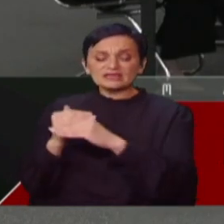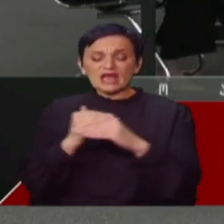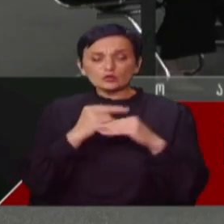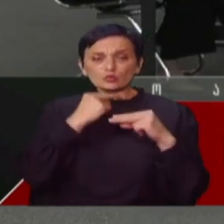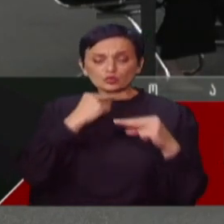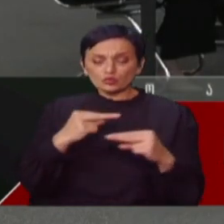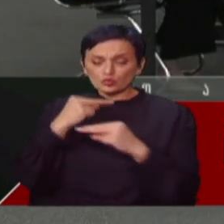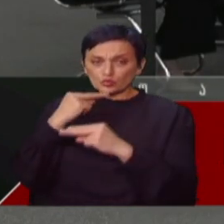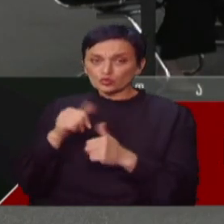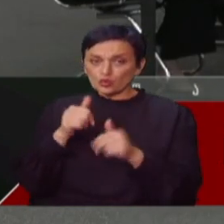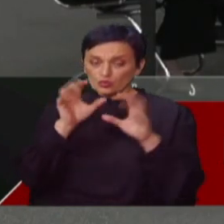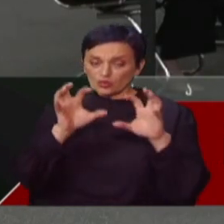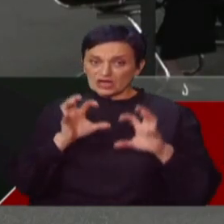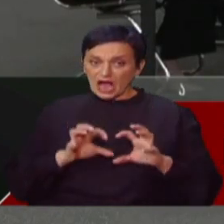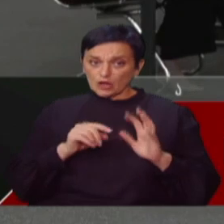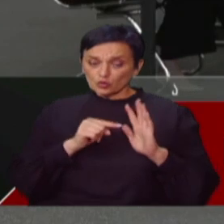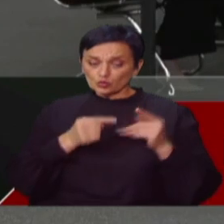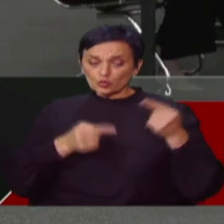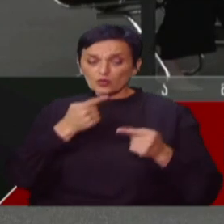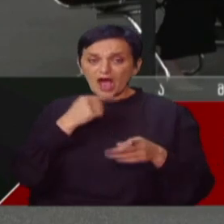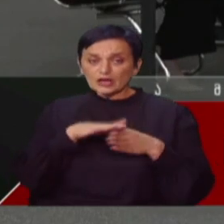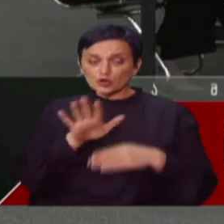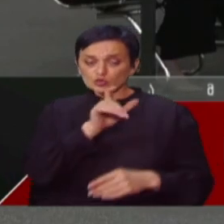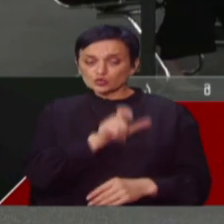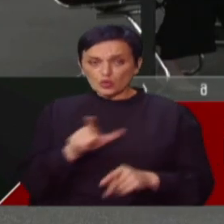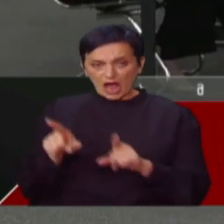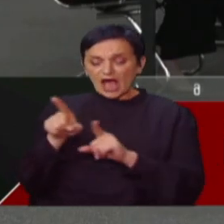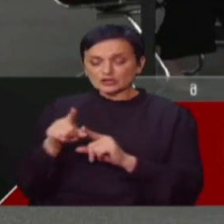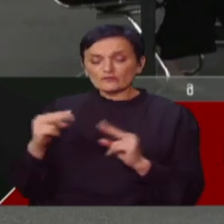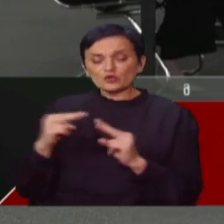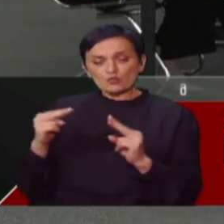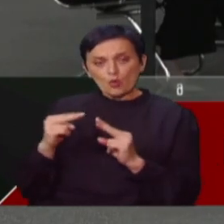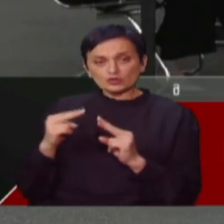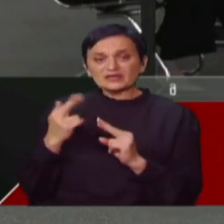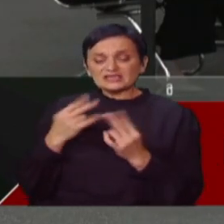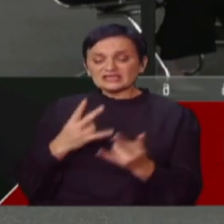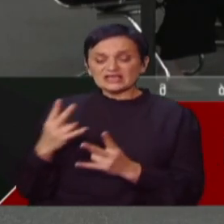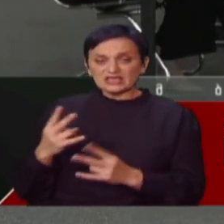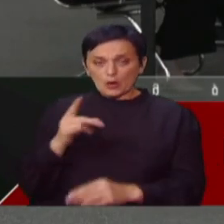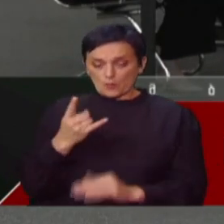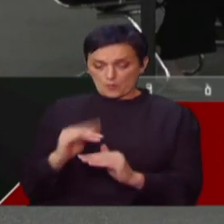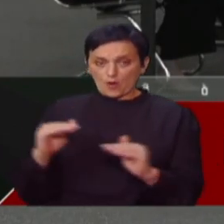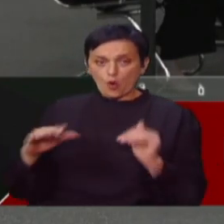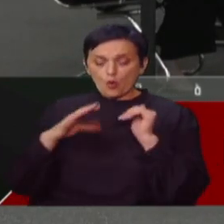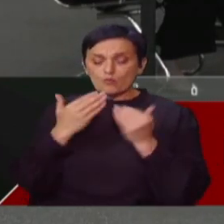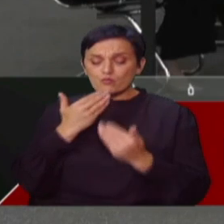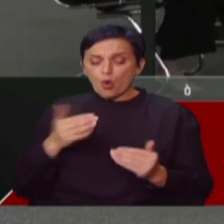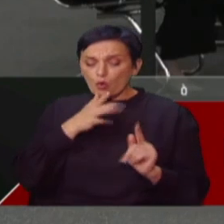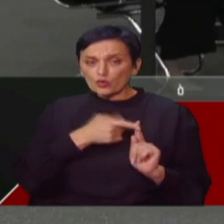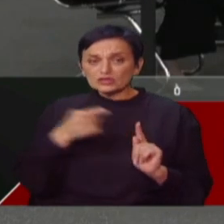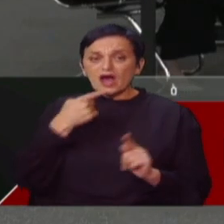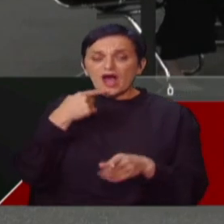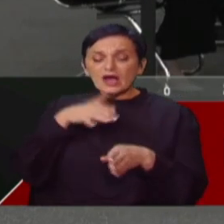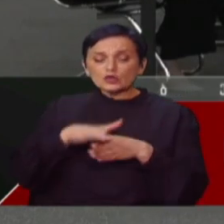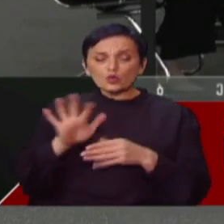გამახვილება როგორც კანონთან კონფლიქტში მყოფ არასრულწლოვანებზე, ასევე მოწმენდა დაზარალებულ ბავშვებზე. ბოლო წლებში იმ